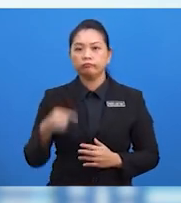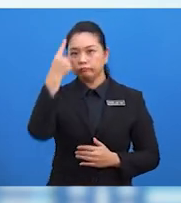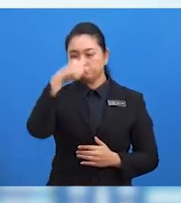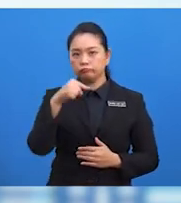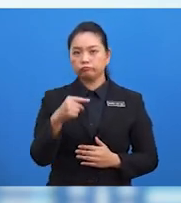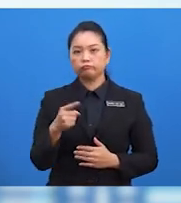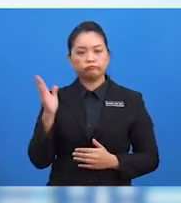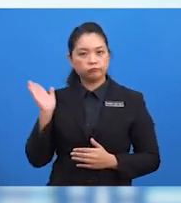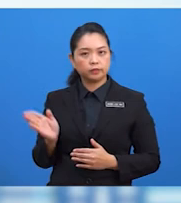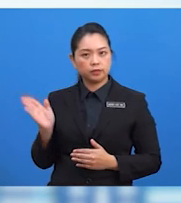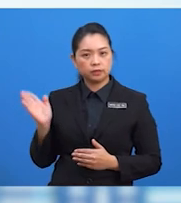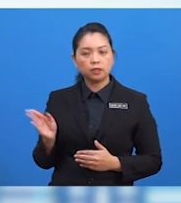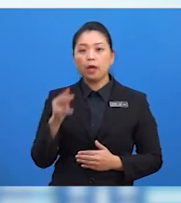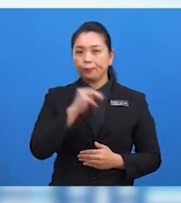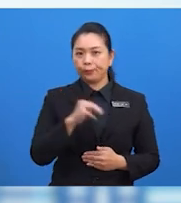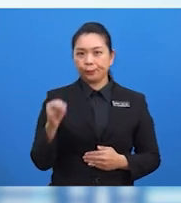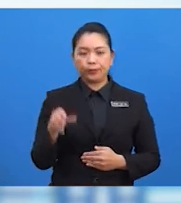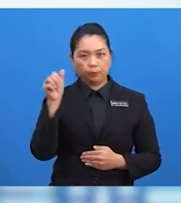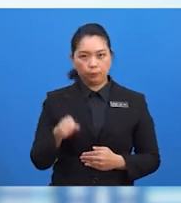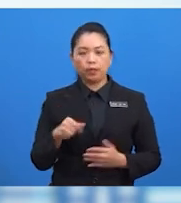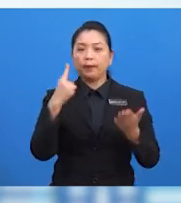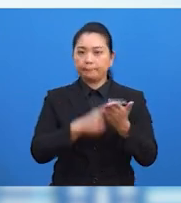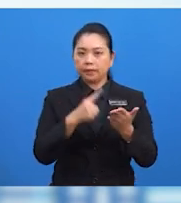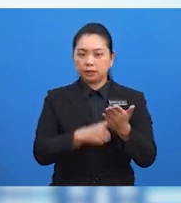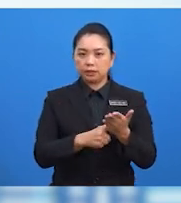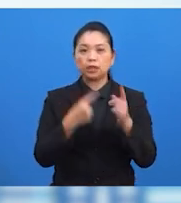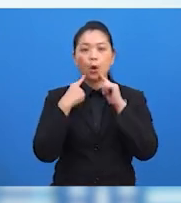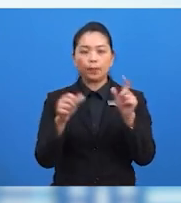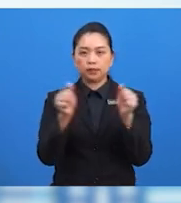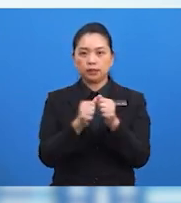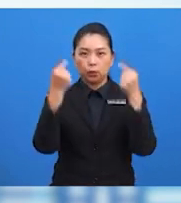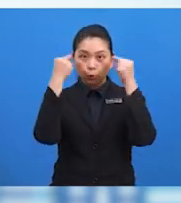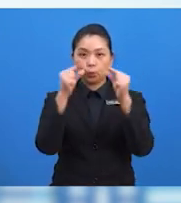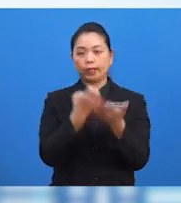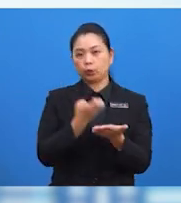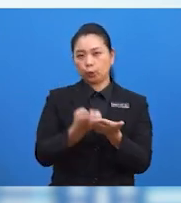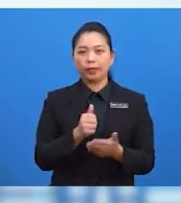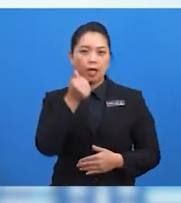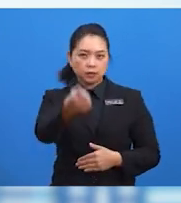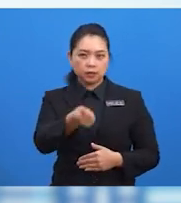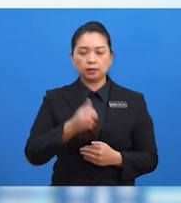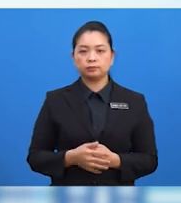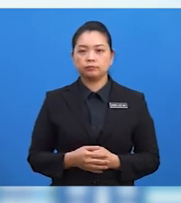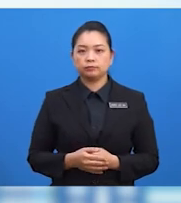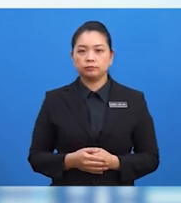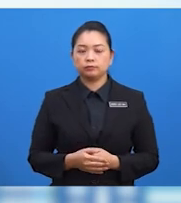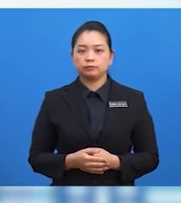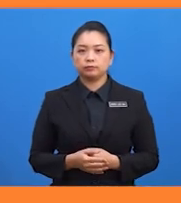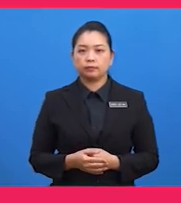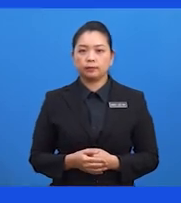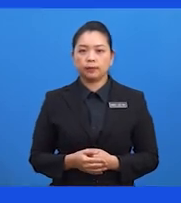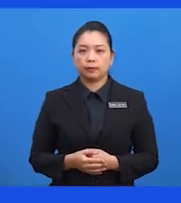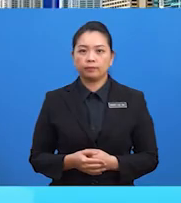Untuk soalan terakhir ini, murid-murid bolehlah berbincang jawapan dengan guru ekonomi anda.